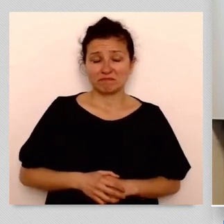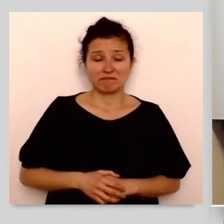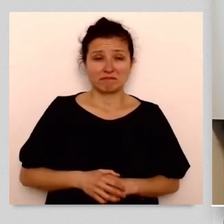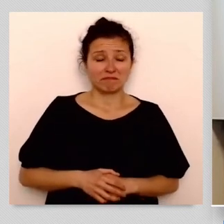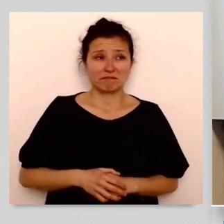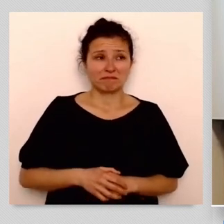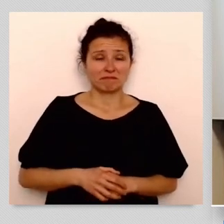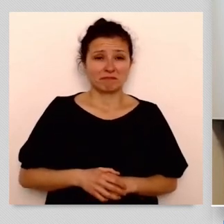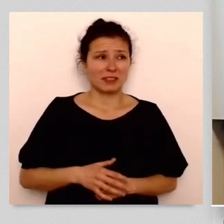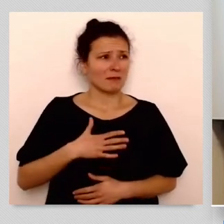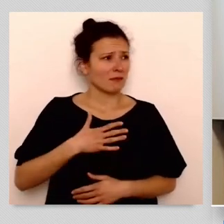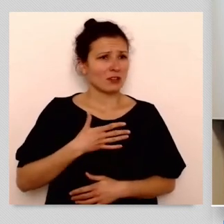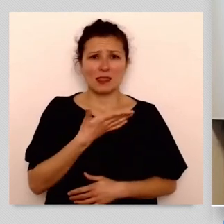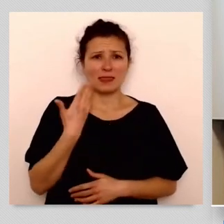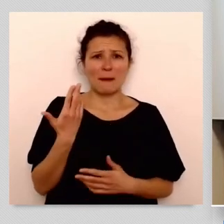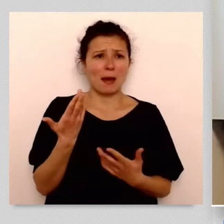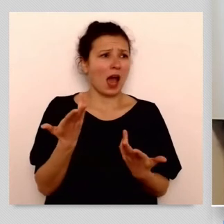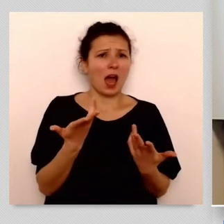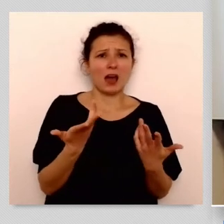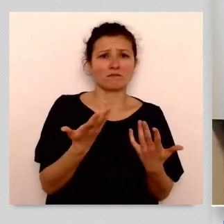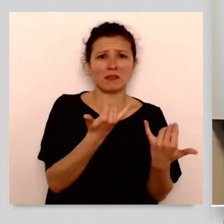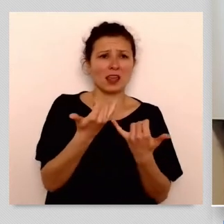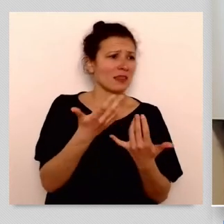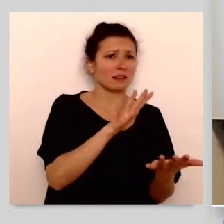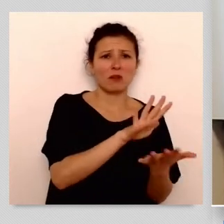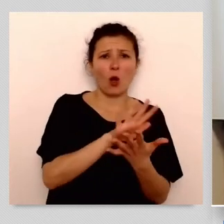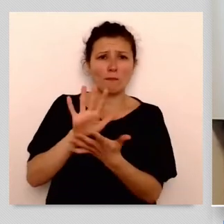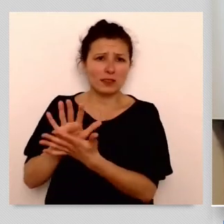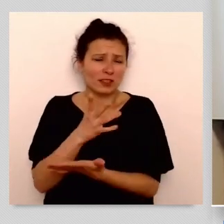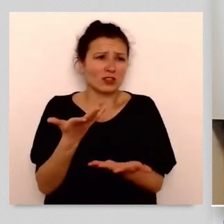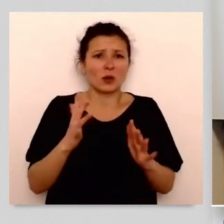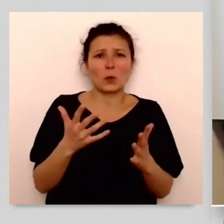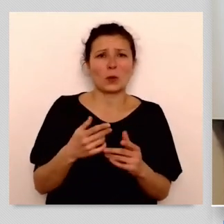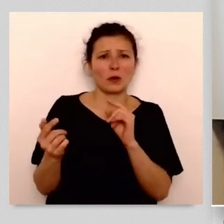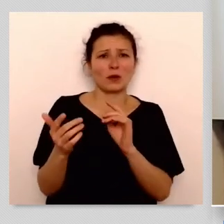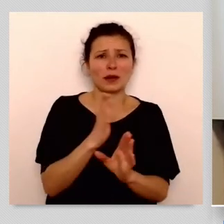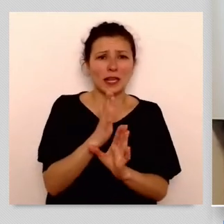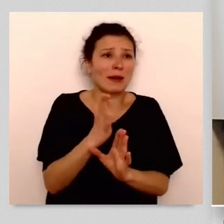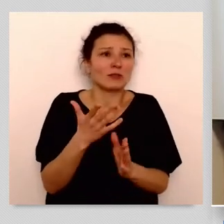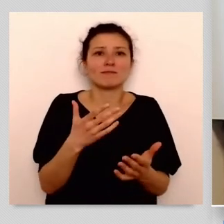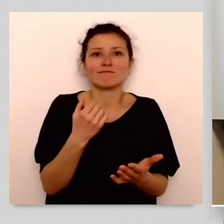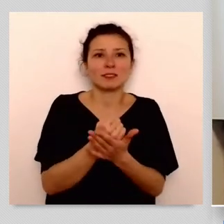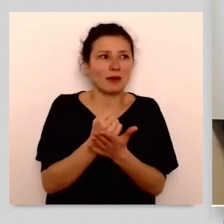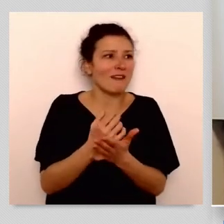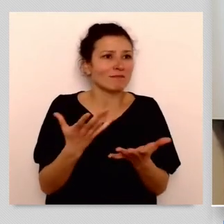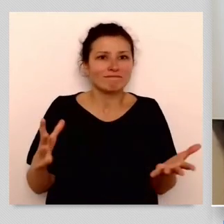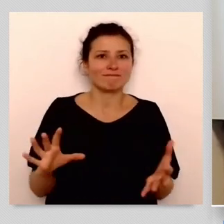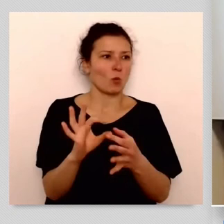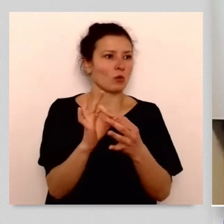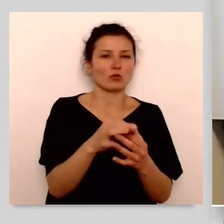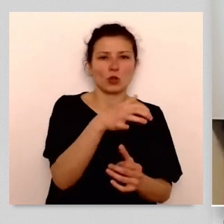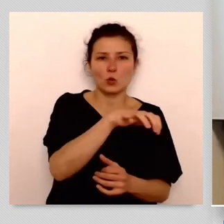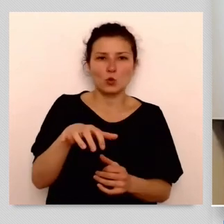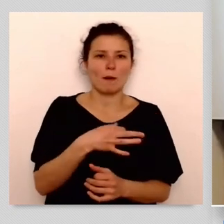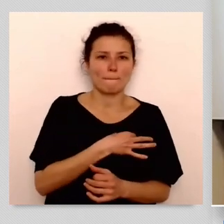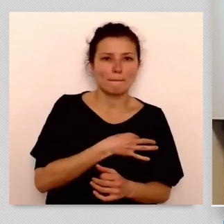różnic między nami, jeśli chodzi o to, że klimat powinien być sprawą, która łączy zarówno polityków, ugrupowania